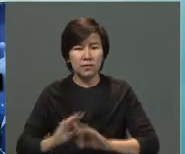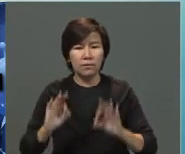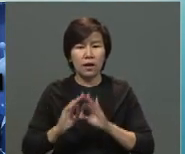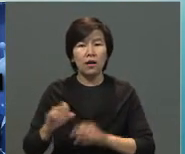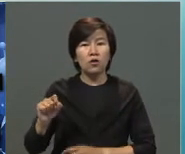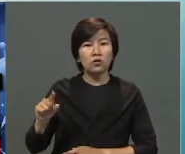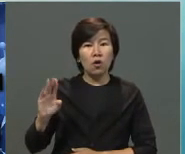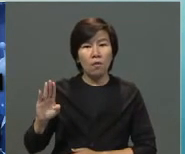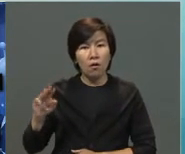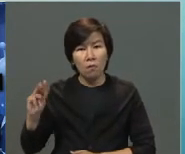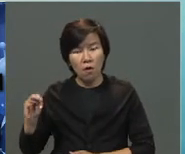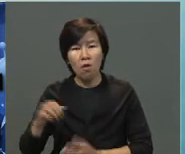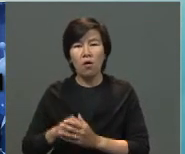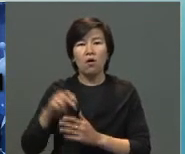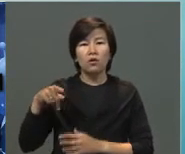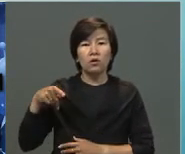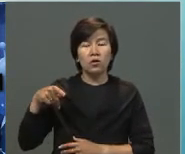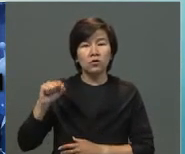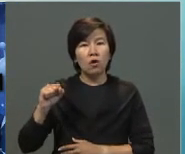คนเพราะฉะนั้นมาตรการต่างๆเหล่านี้เราเรียนรู้มาจากต่างประเทศแล้วเราก็ปรับใช้แล้วเราก็ชื่อว่าถ้าเราทำได้อย่างดีจะไม่มีการติดคันมากมายอย่างเขานะครับนี้เราก็กังวลคณะกรรมการกังวลมากๆแต่ว่าทำมาตรการควบคุมหลักทั้งมาตรการควบคุมเซิฟต่างๆเหล่านี้จะช่วยปกป้องทั้งเจ้าหน้าที่ทั้งคู่บริการและก็ผู้ที่ใช้บริการได้ด้วยนะครับมาดูหน่วยงานที่รับผิดชอบตรวจสอบประเมินกำกับติดตามก็ต้องทำอะไรนะครับคือสปปทุกระดับร่วมกับหน่วยงานที่เกี่ยวข้องต้องนะครับตำรวจทหารก็ว่ากันไปนะครับต้องมีอะไรบ้างที่ผมวงให้ความสำคัญนี้คือลงทะเบียนเจ้าหน้าที่รับผิดชอบแอ๊บผู้พิทักษ์ไทยชนะอันนี้ขอสื่อสารถึงทางสพมนะครับทุกๆท่านขอบก.ที่อยู่ในระดับจังหวัดทุกท่านเตรียมที่จะต้องลงทะเบียนด้วยนะครับท่านจะไปตรวจนะครับถ้าไม่มีตรงนี้ถ้าไม่สามารถ